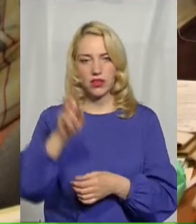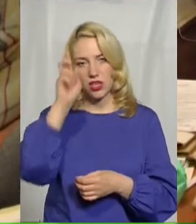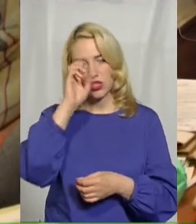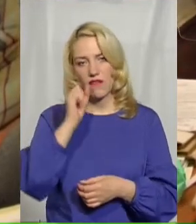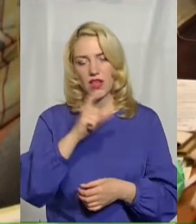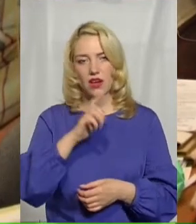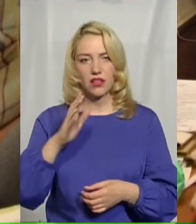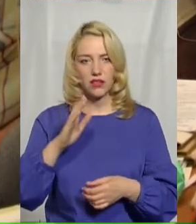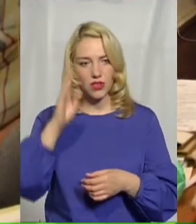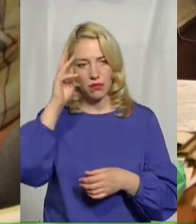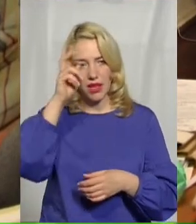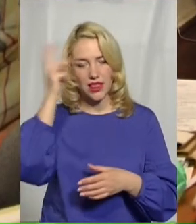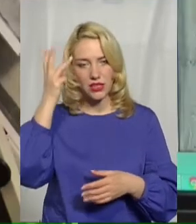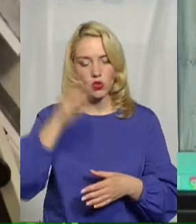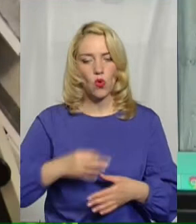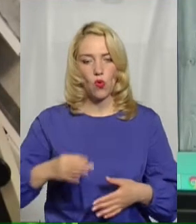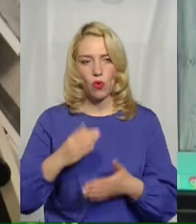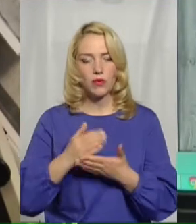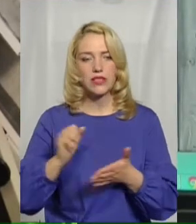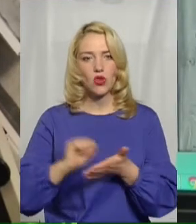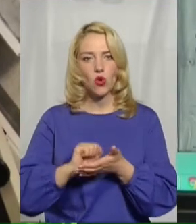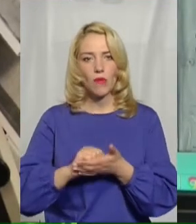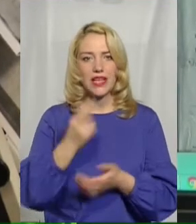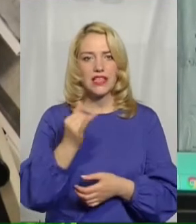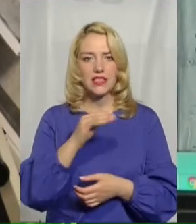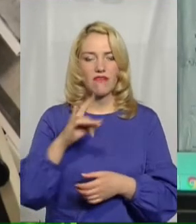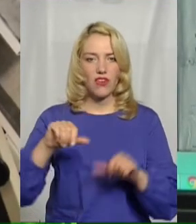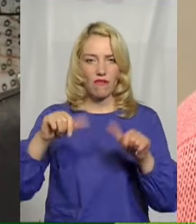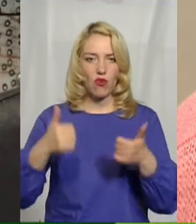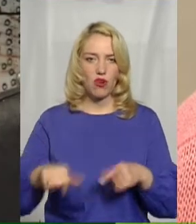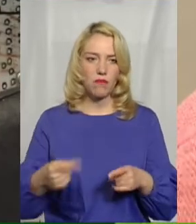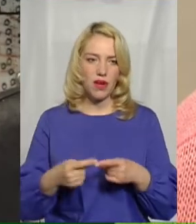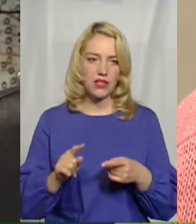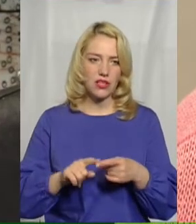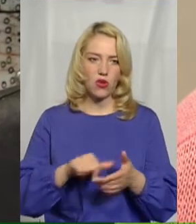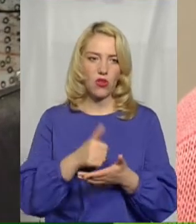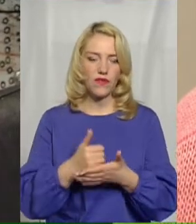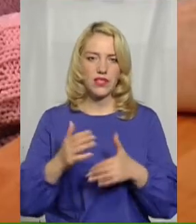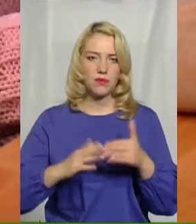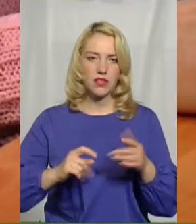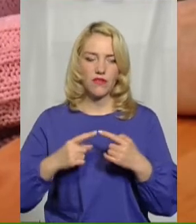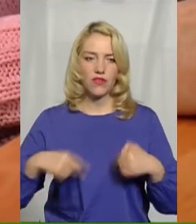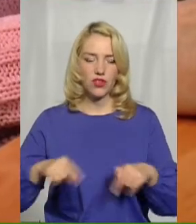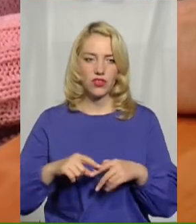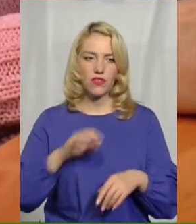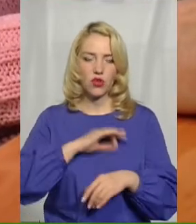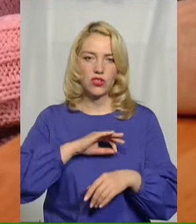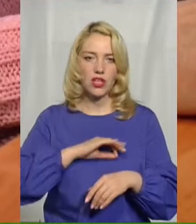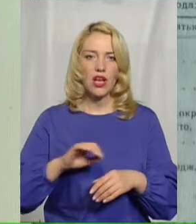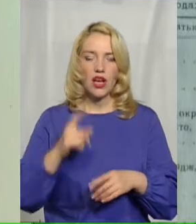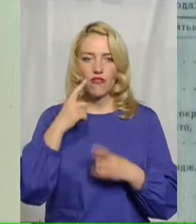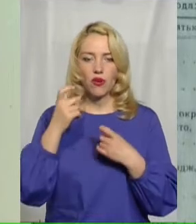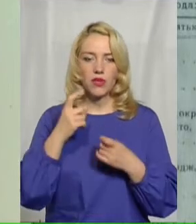архіві Хмельницької області є документи в цифровому форматі. За словами головної спеціалістки відділу використання інформаційних документів Галини